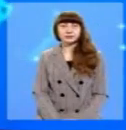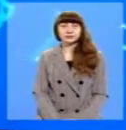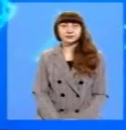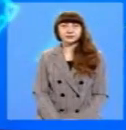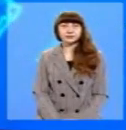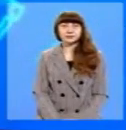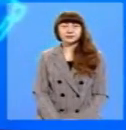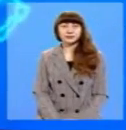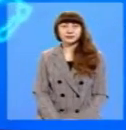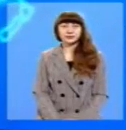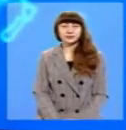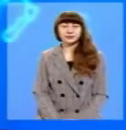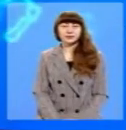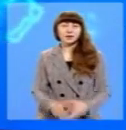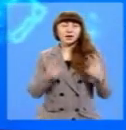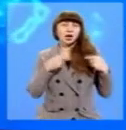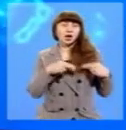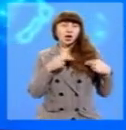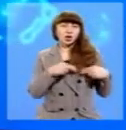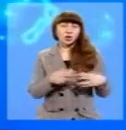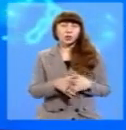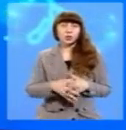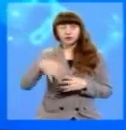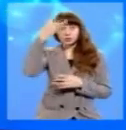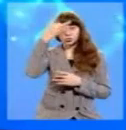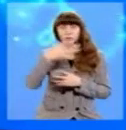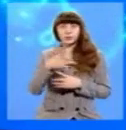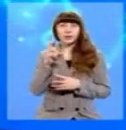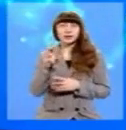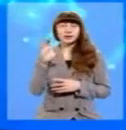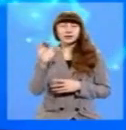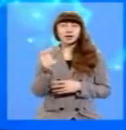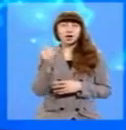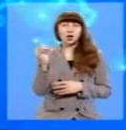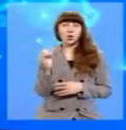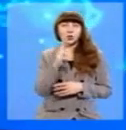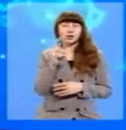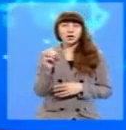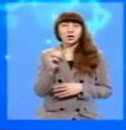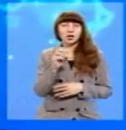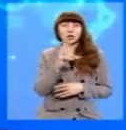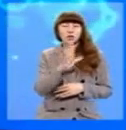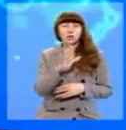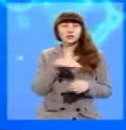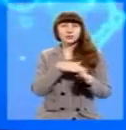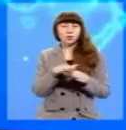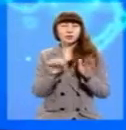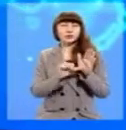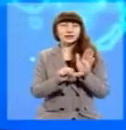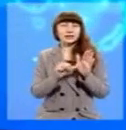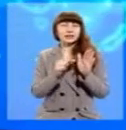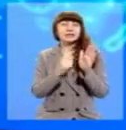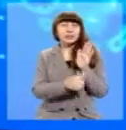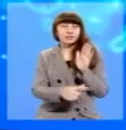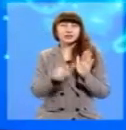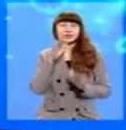Қазақстанның еңбек сіңірген мәдениет қызметкері Бақытжан Сәуекенов 70 жаста. Кезінде ғасырлар пернесі этнографиялық ансамбль мен әлемнің